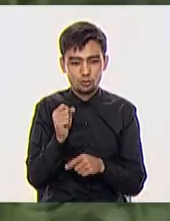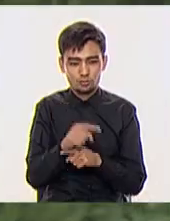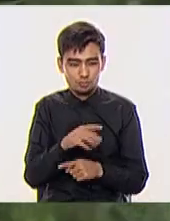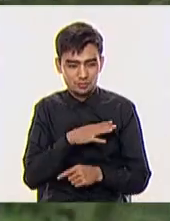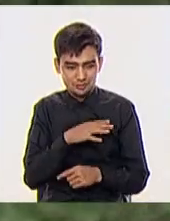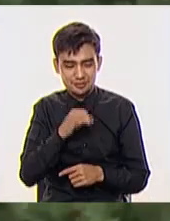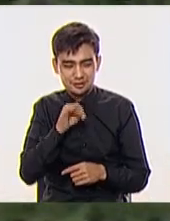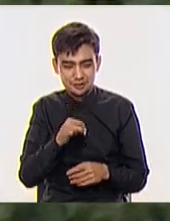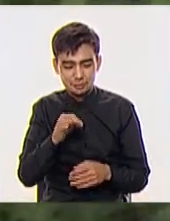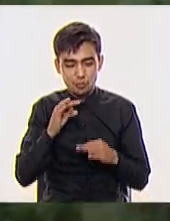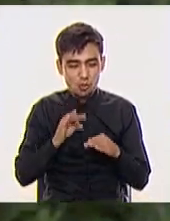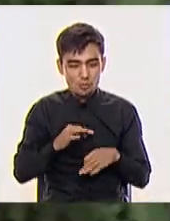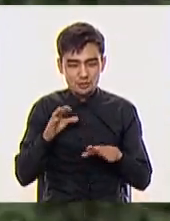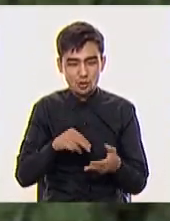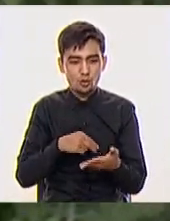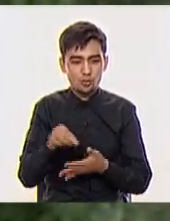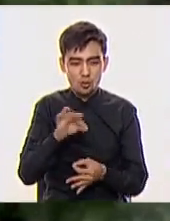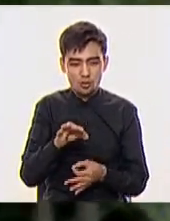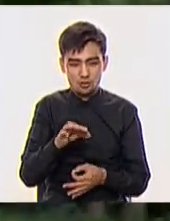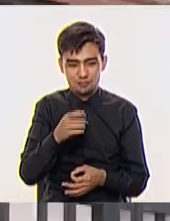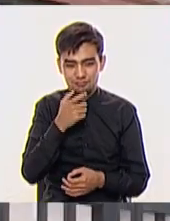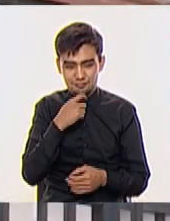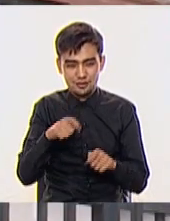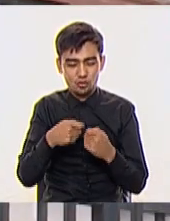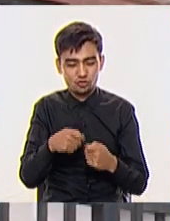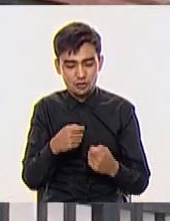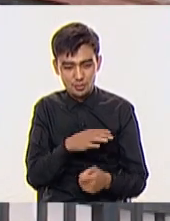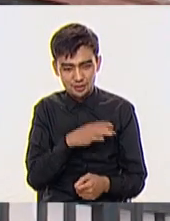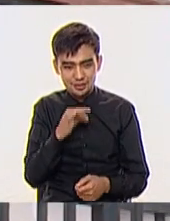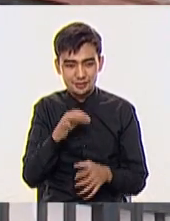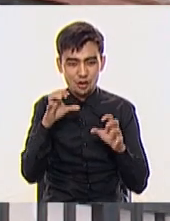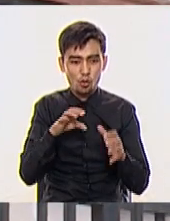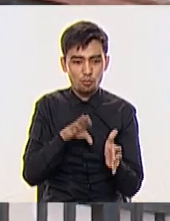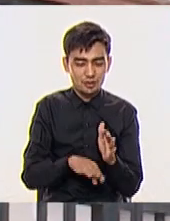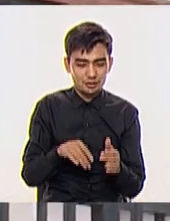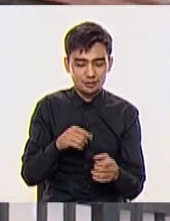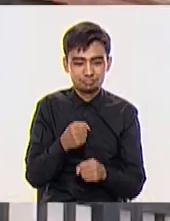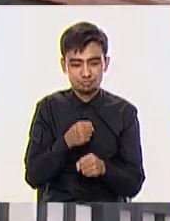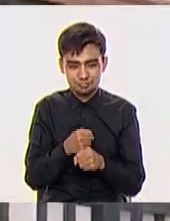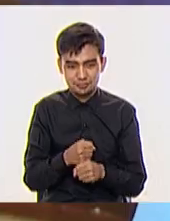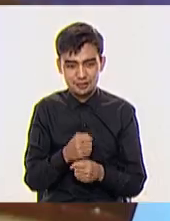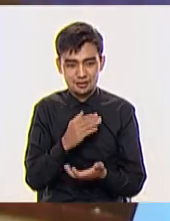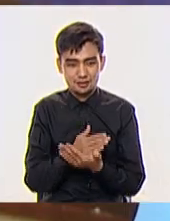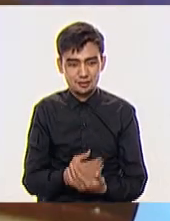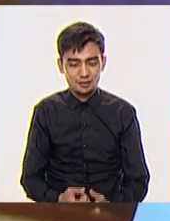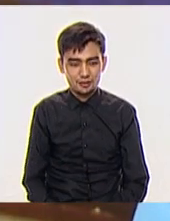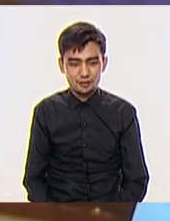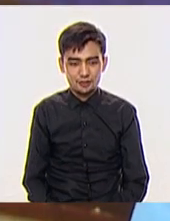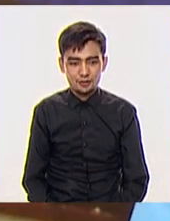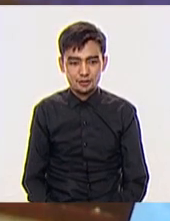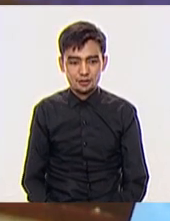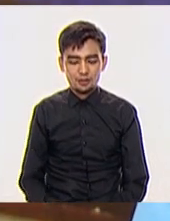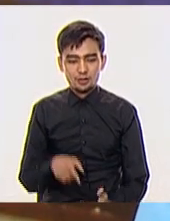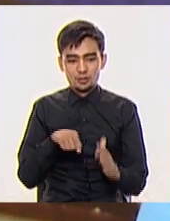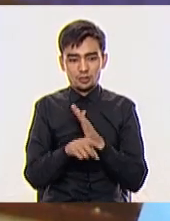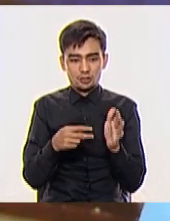қайталады. Прокуратура болса, сатып алу тәртібі өрескел бұзылған деді. Бағалаушы маманның заңсыз тәсілдерге барғанын айтады. Қолдануға келмейтін бағалау